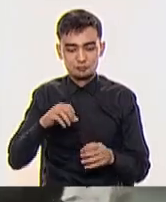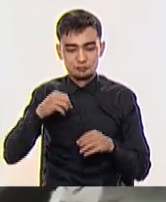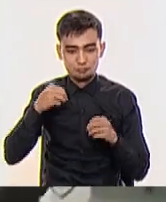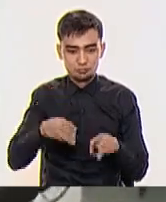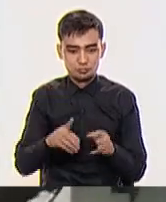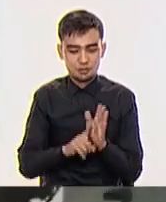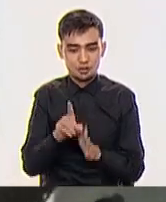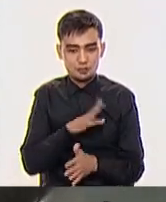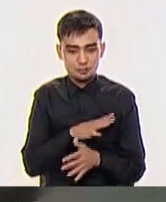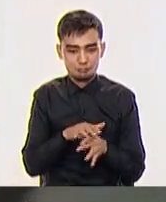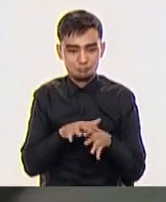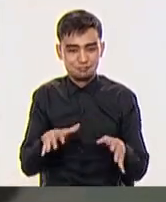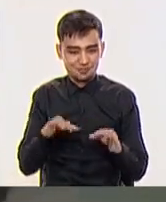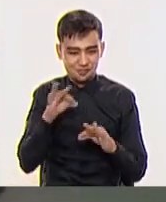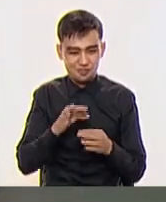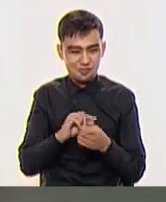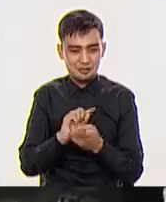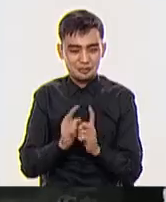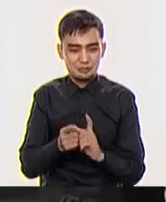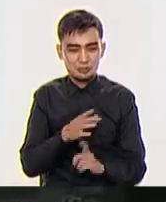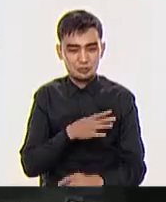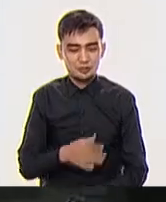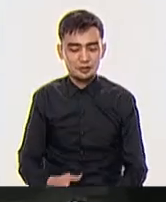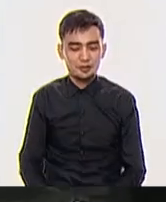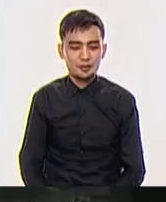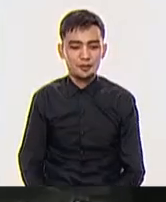төменге жарық шашатындай қылып ауыстырып шығыпты.